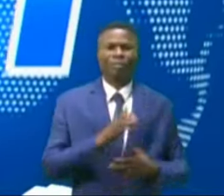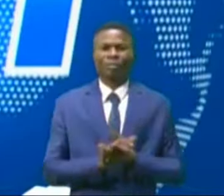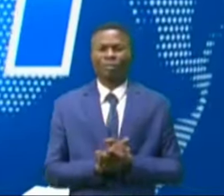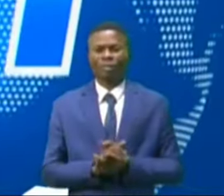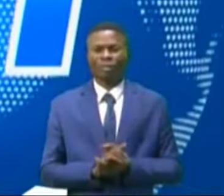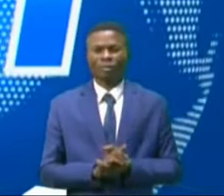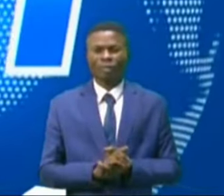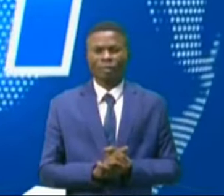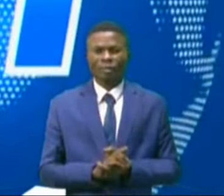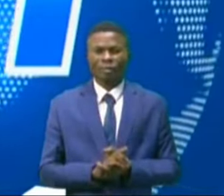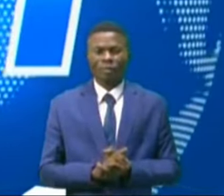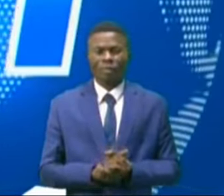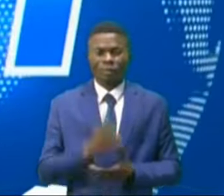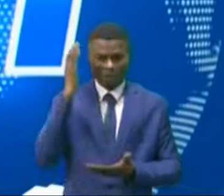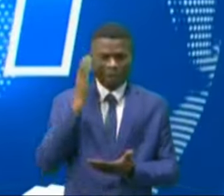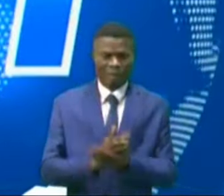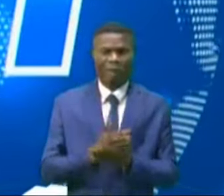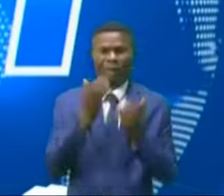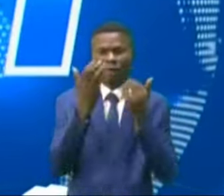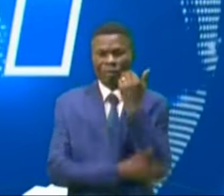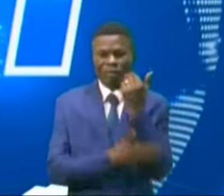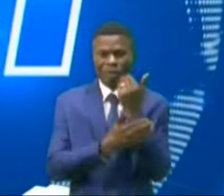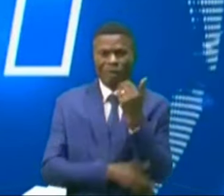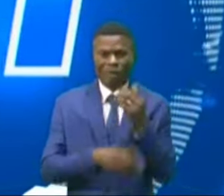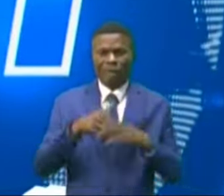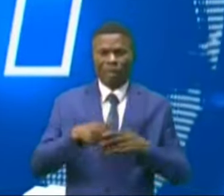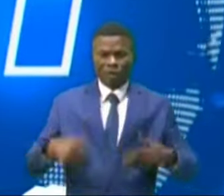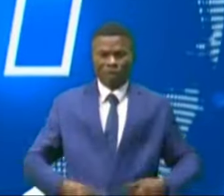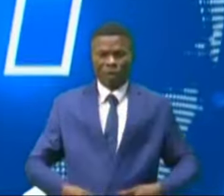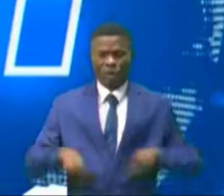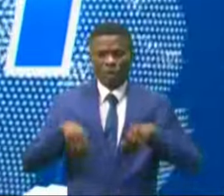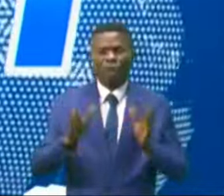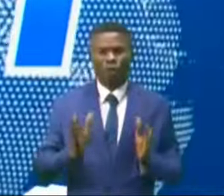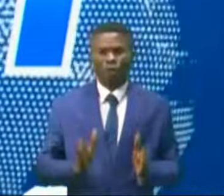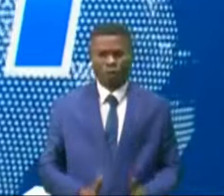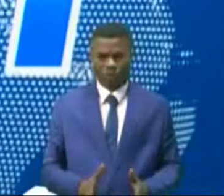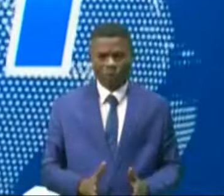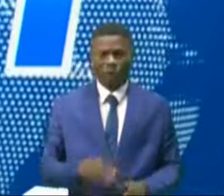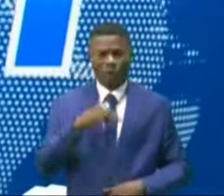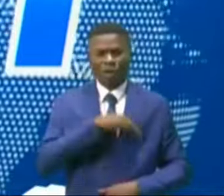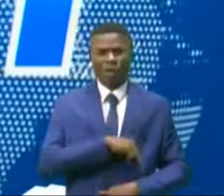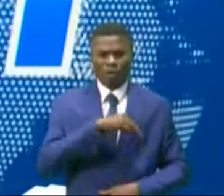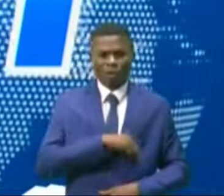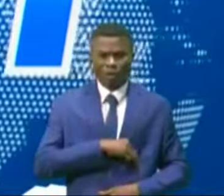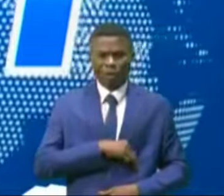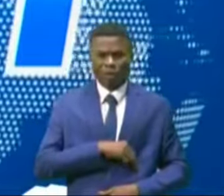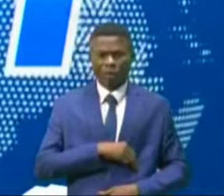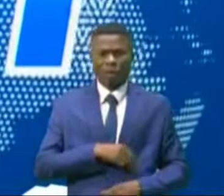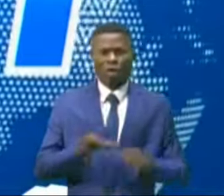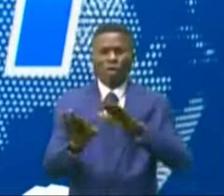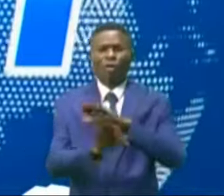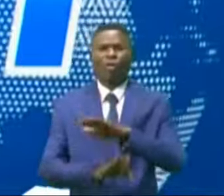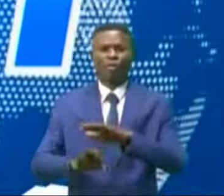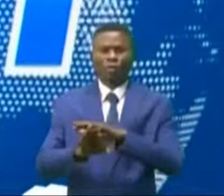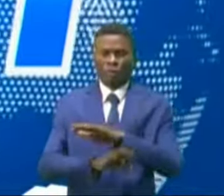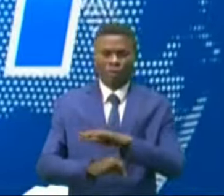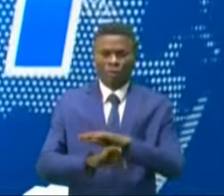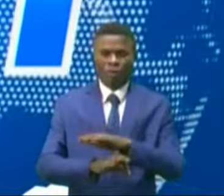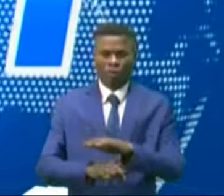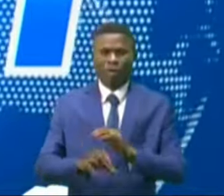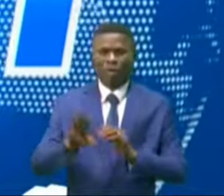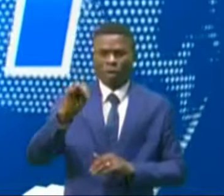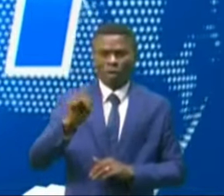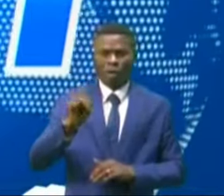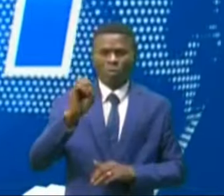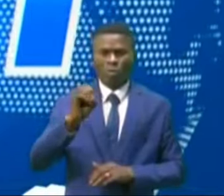Et puis, éradiquer la pauvreté au sein de la jeunesse congolaise, c'est la mission que s'est assignée la Fondation Movi